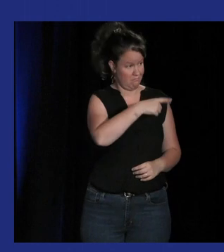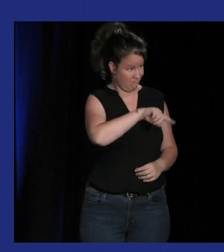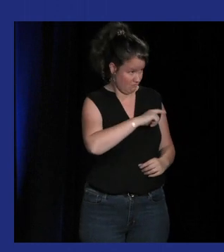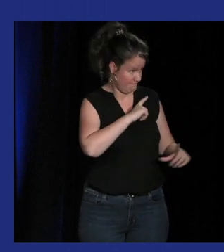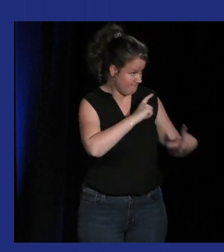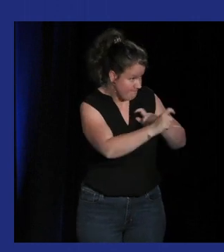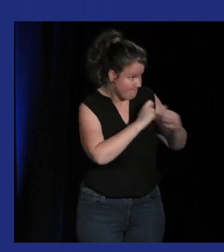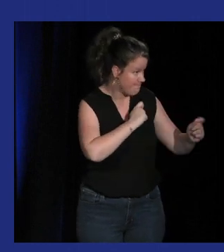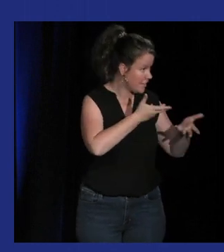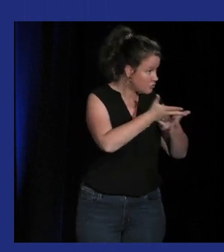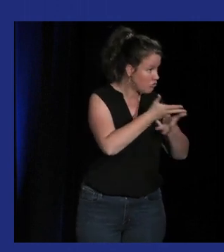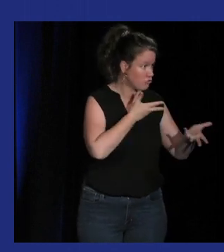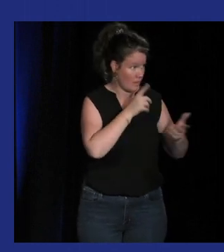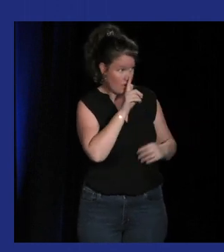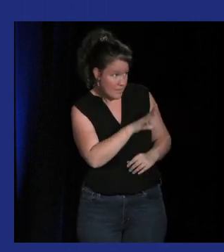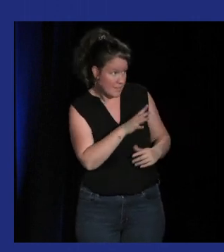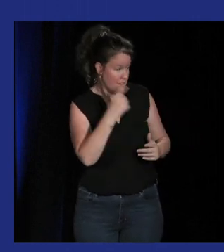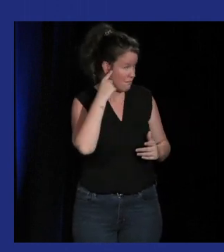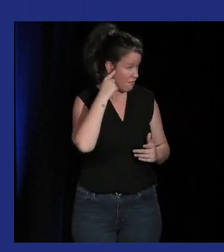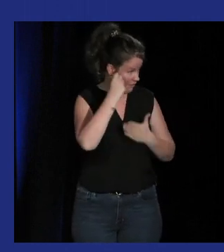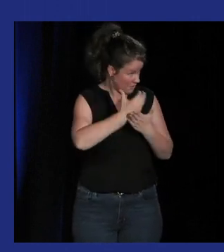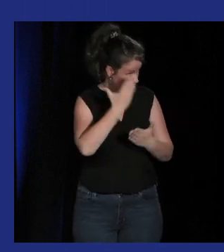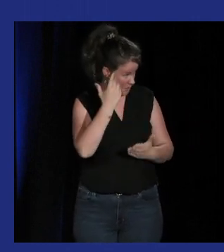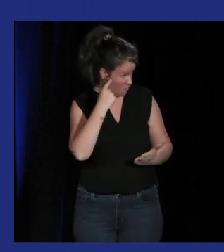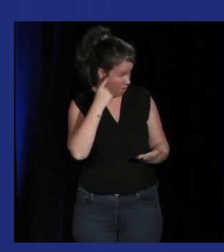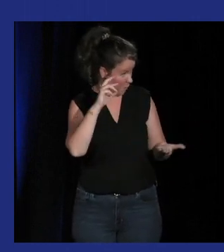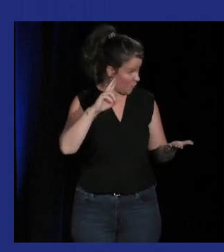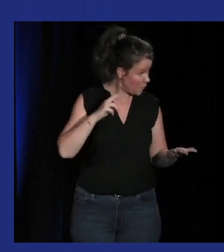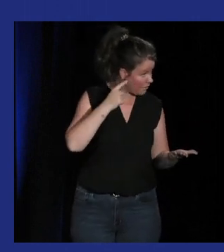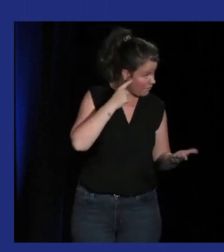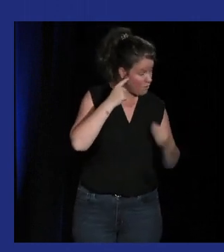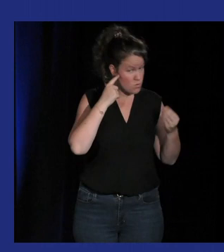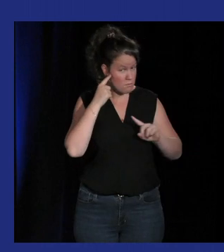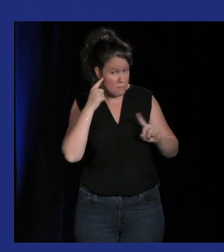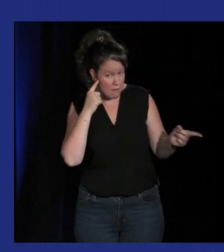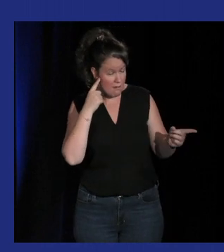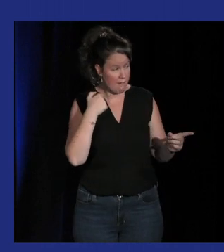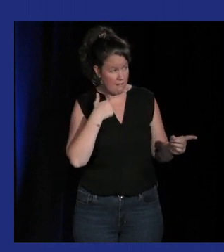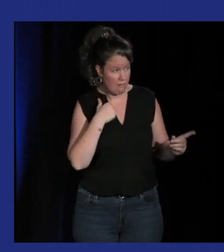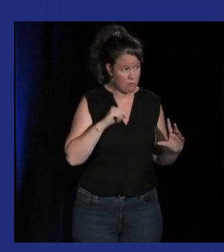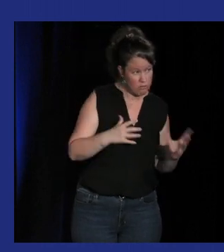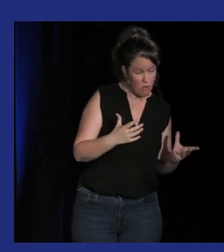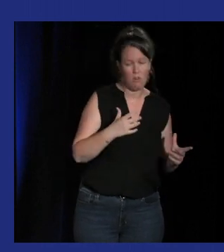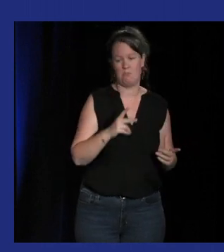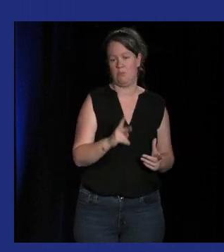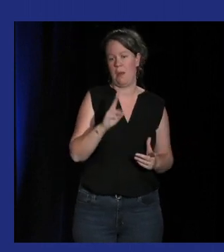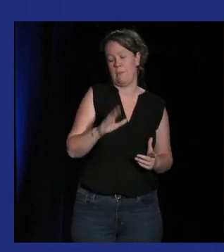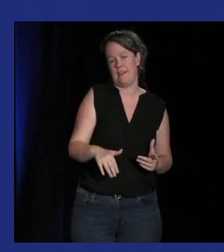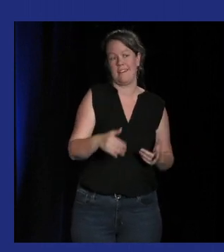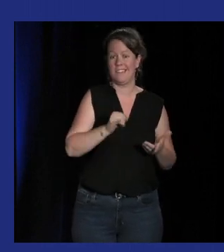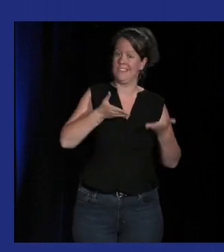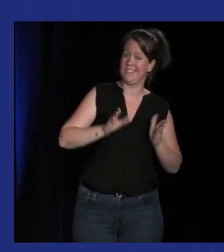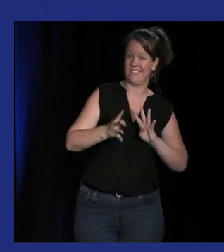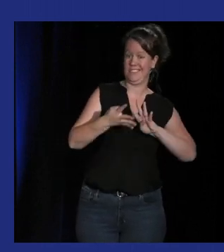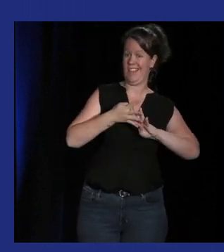et après la façon de comment on feedback quelque chose ça a plutôt être de notre ressenti plutôt ou